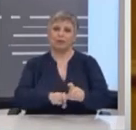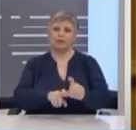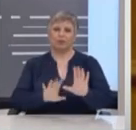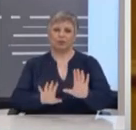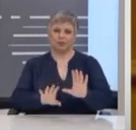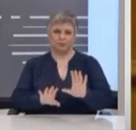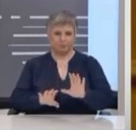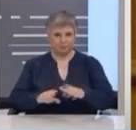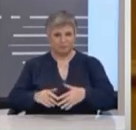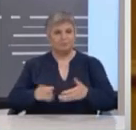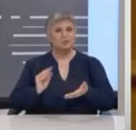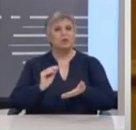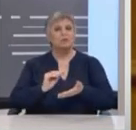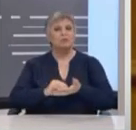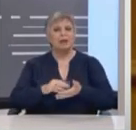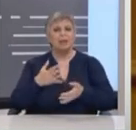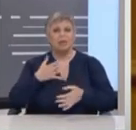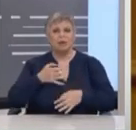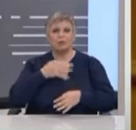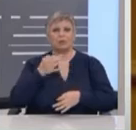είναι ότι επίσης υπάρχει μια συναντήληψη,